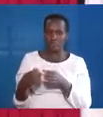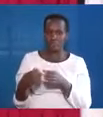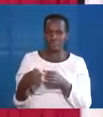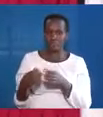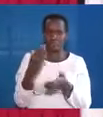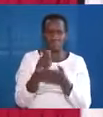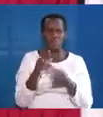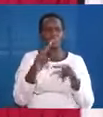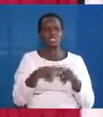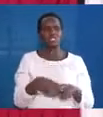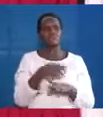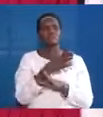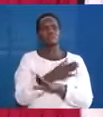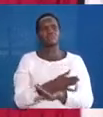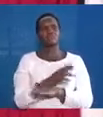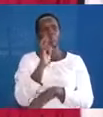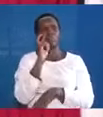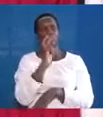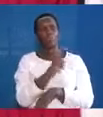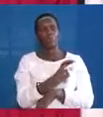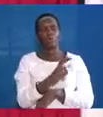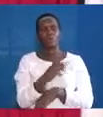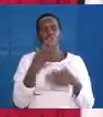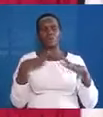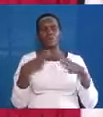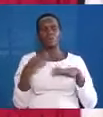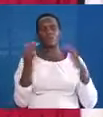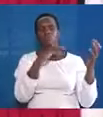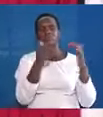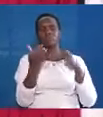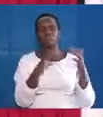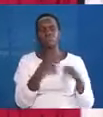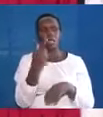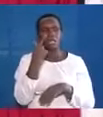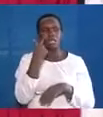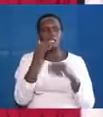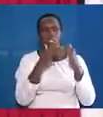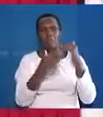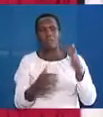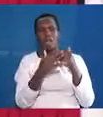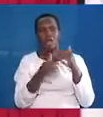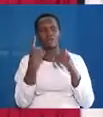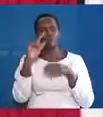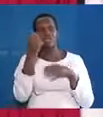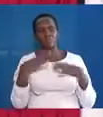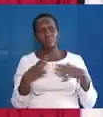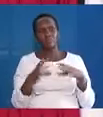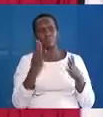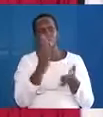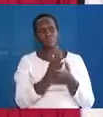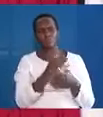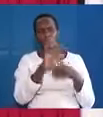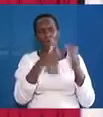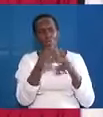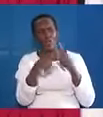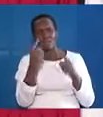tusikae tu na tuone damu ya Wakenya ikimwagika kwa sababu